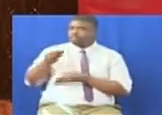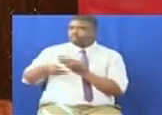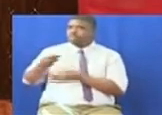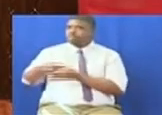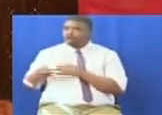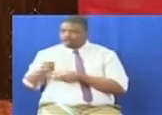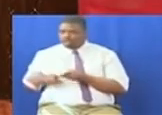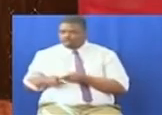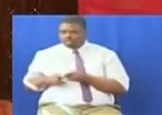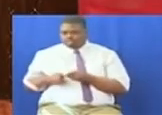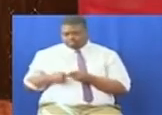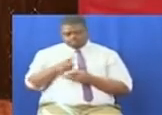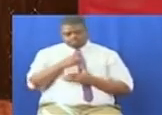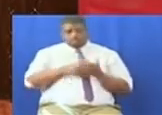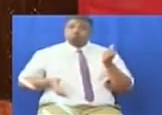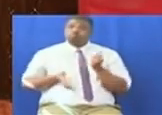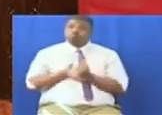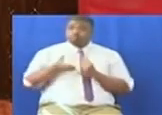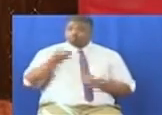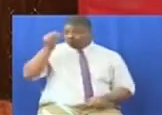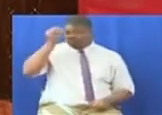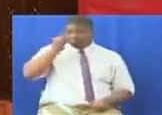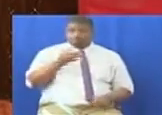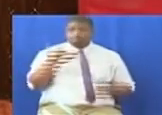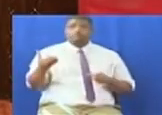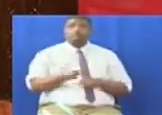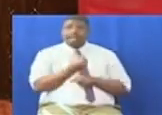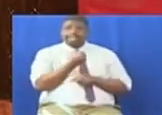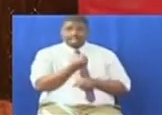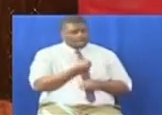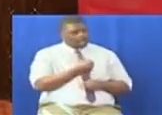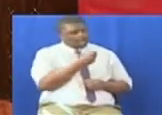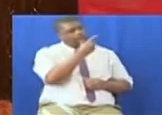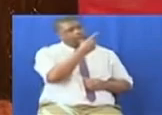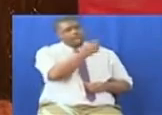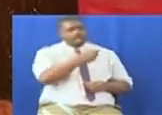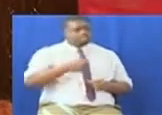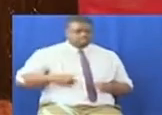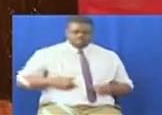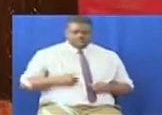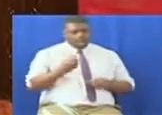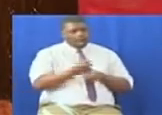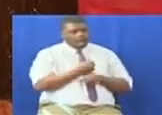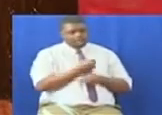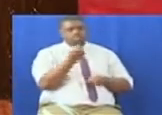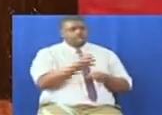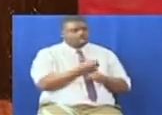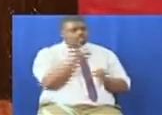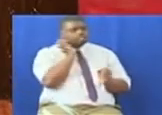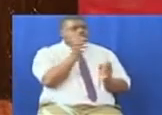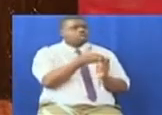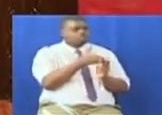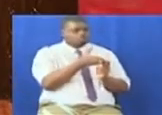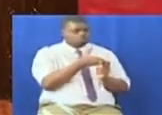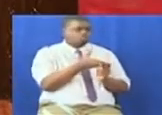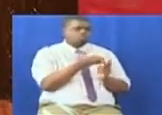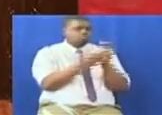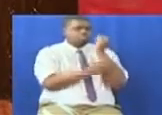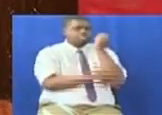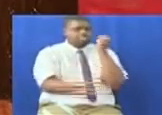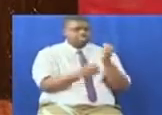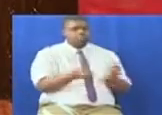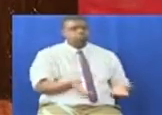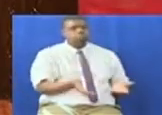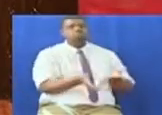kumbe mpate rais anayotumikia Watanzania walio wanyonge. Leo Mheshimiwa Spika, ukiniambia nipige